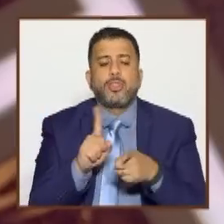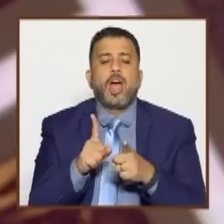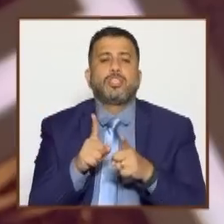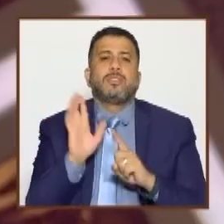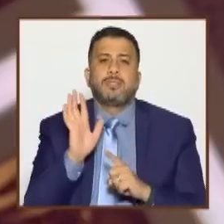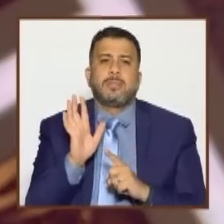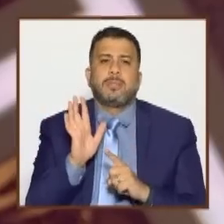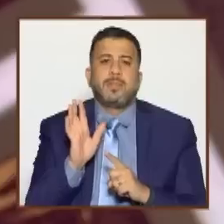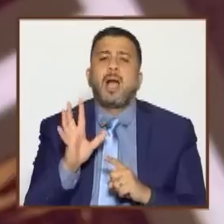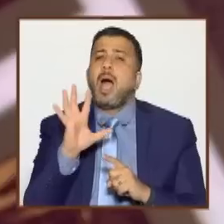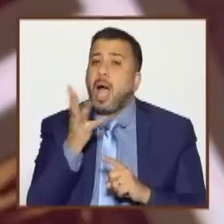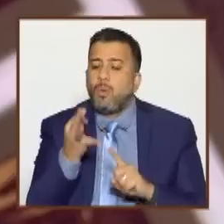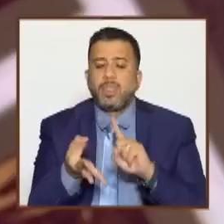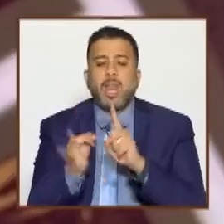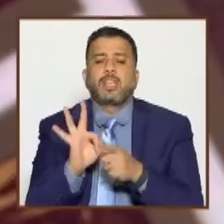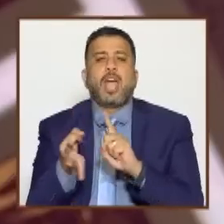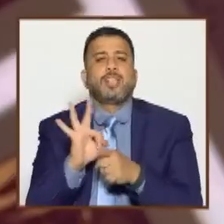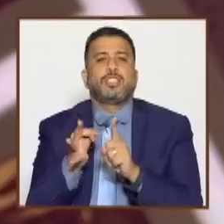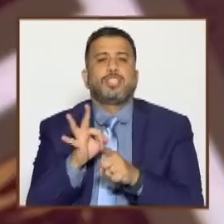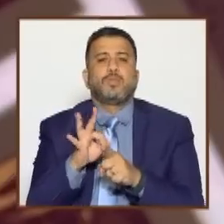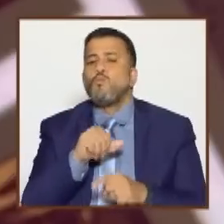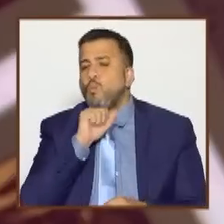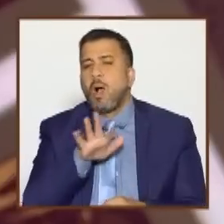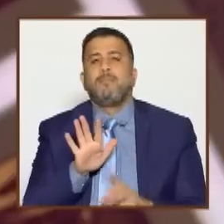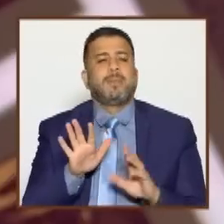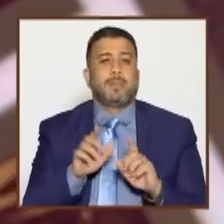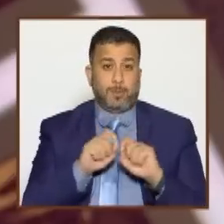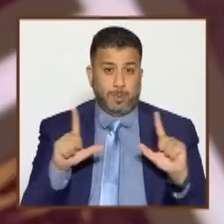كان يزيد إلى 13 ركعة. بارك الله فيك.